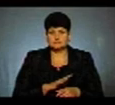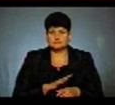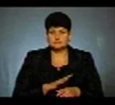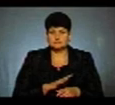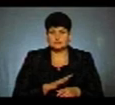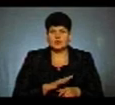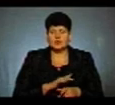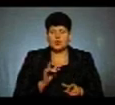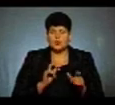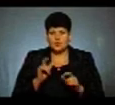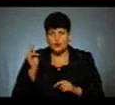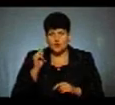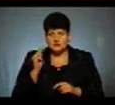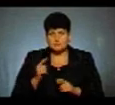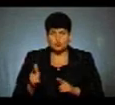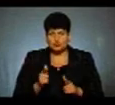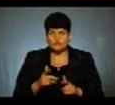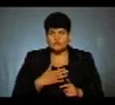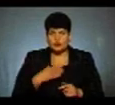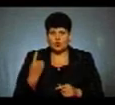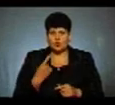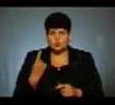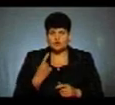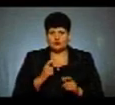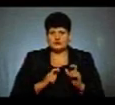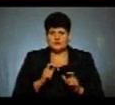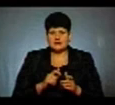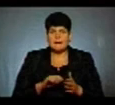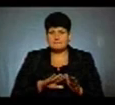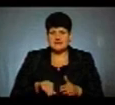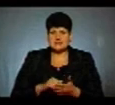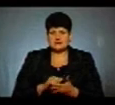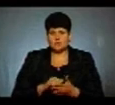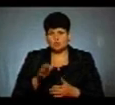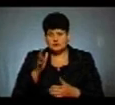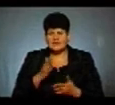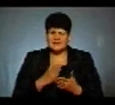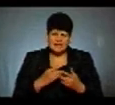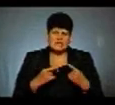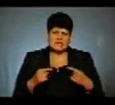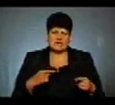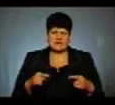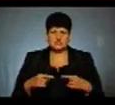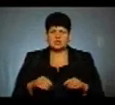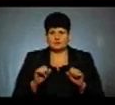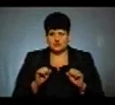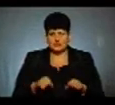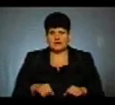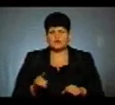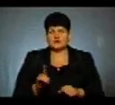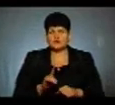курси підготовки у нашому обласному інституті післядипломної освіти. Хоча є і інші можливості